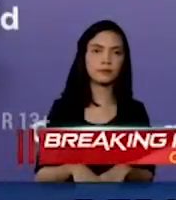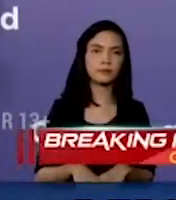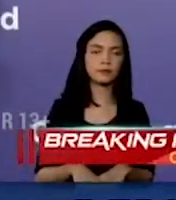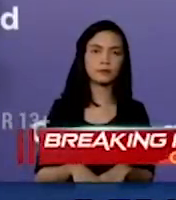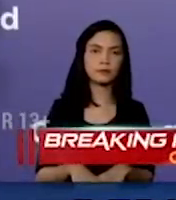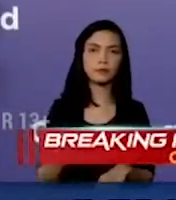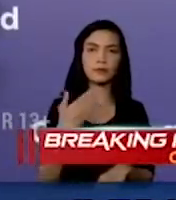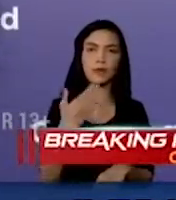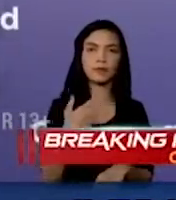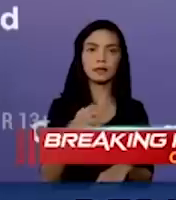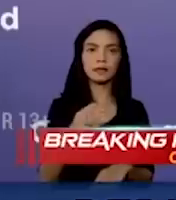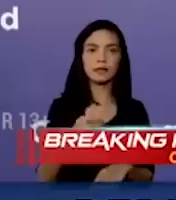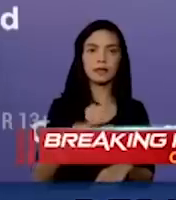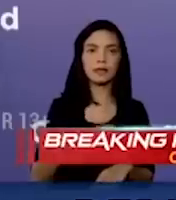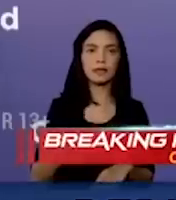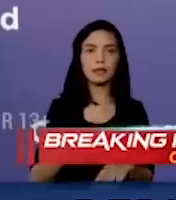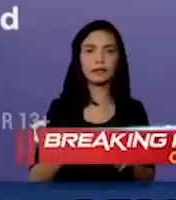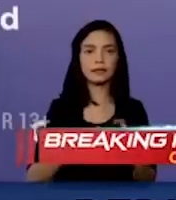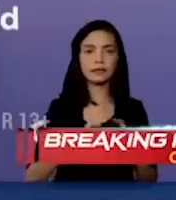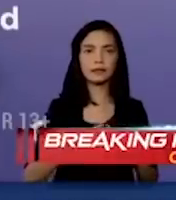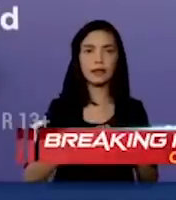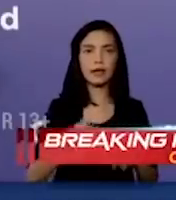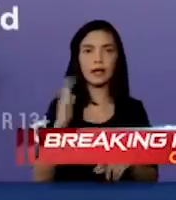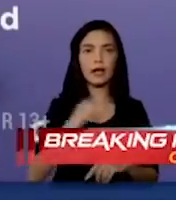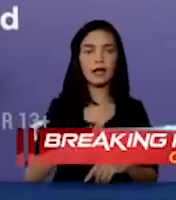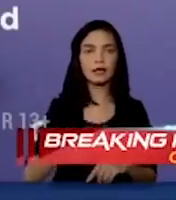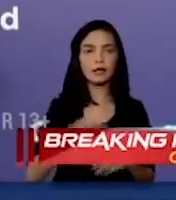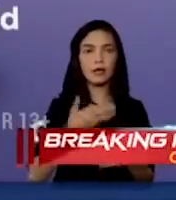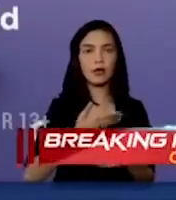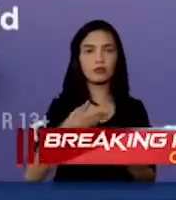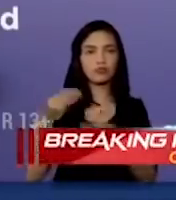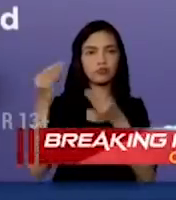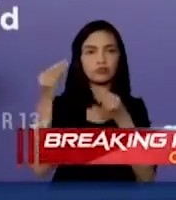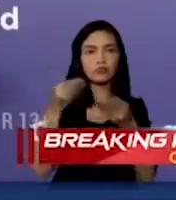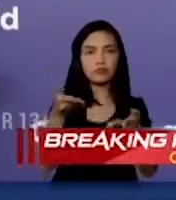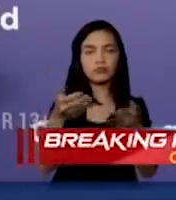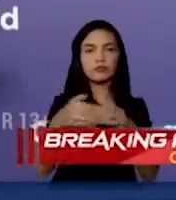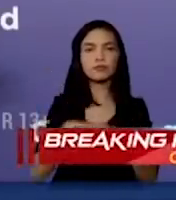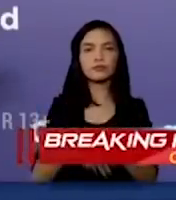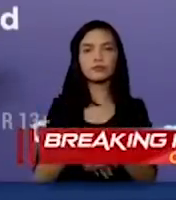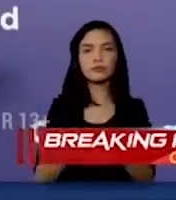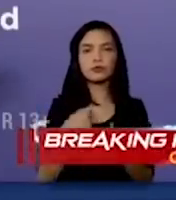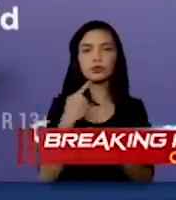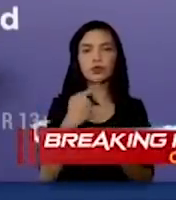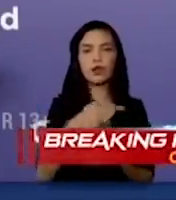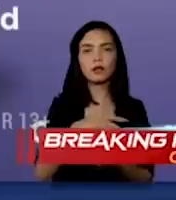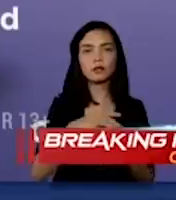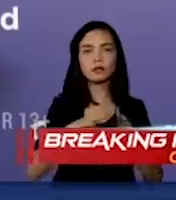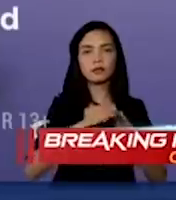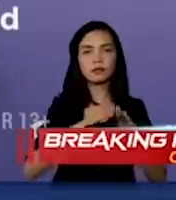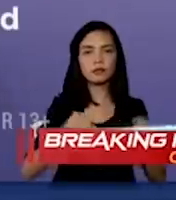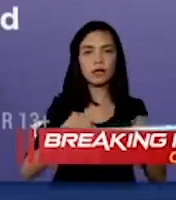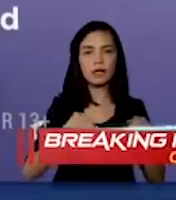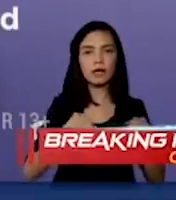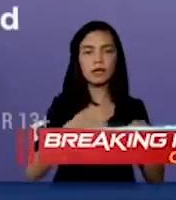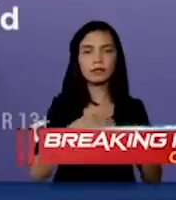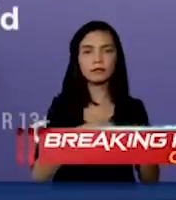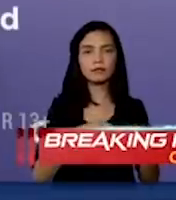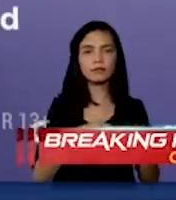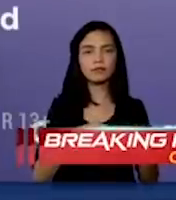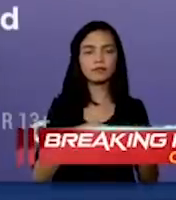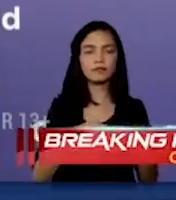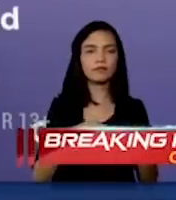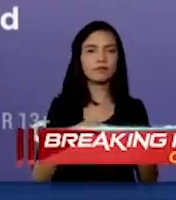terima situ terasa sudah sore hari ini kembali kami akan melaporkan update tentang kinerja kesehatan